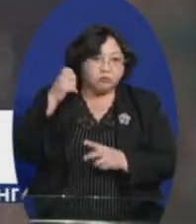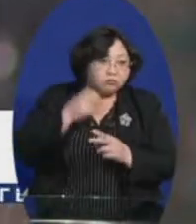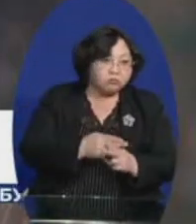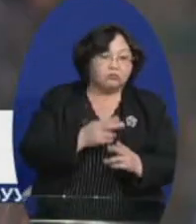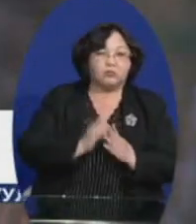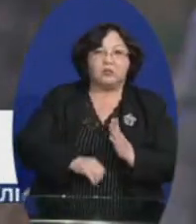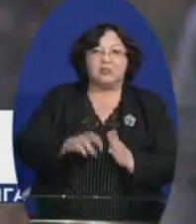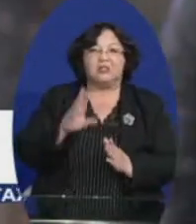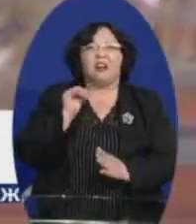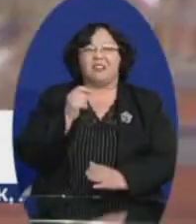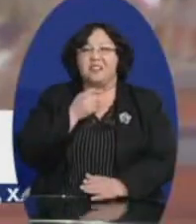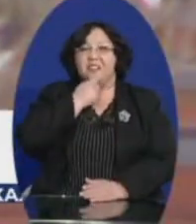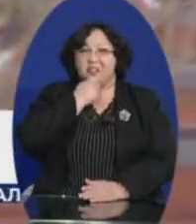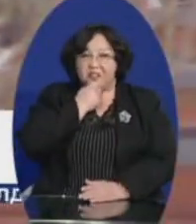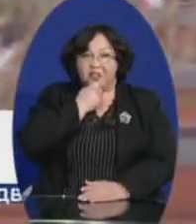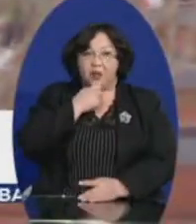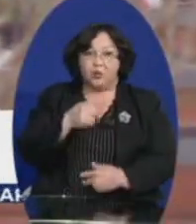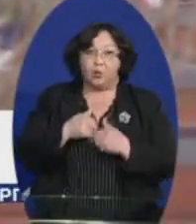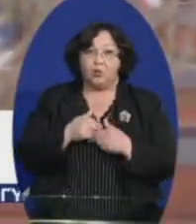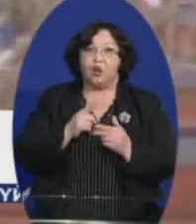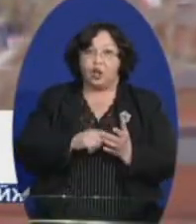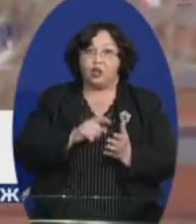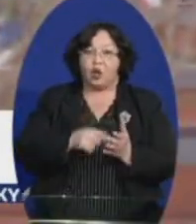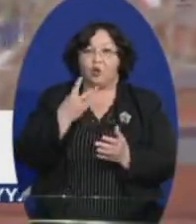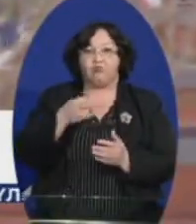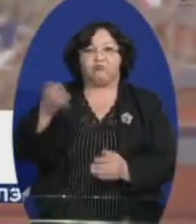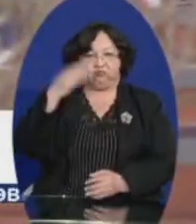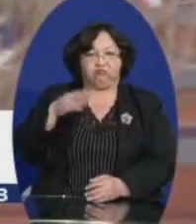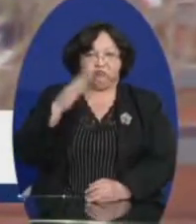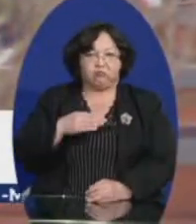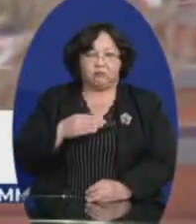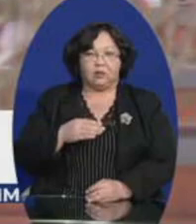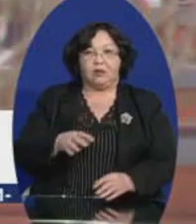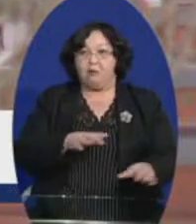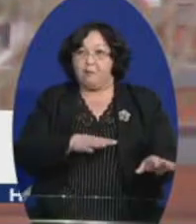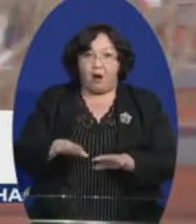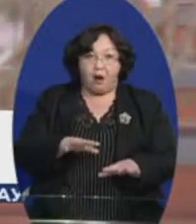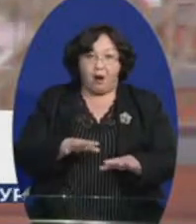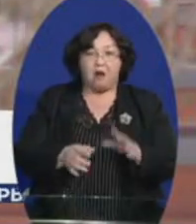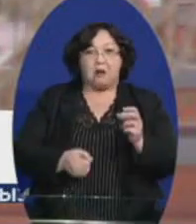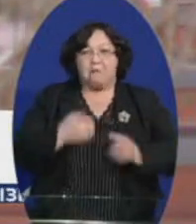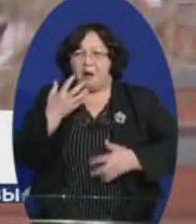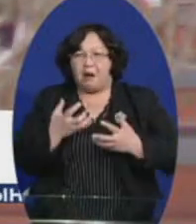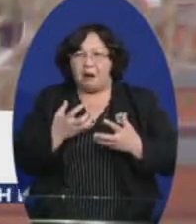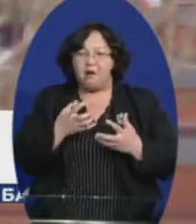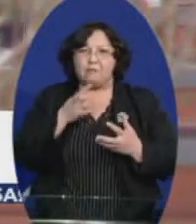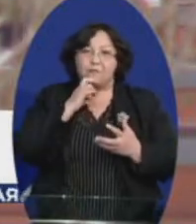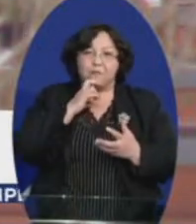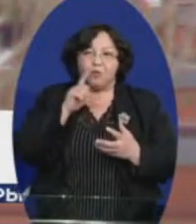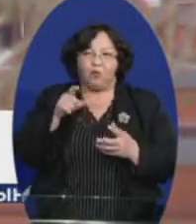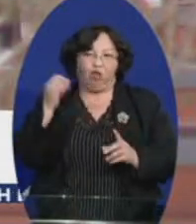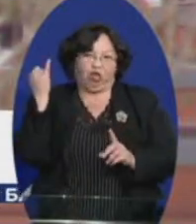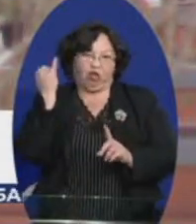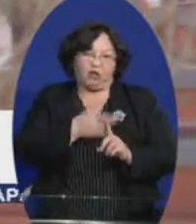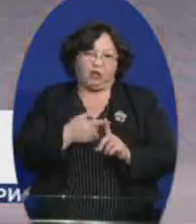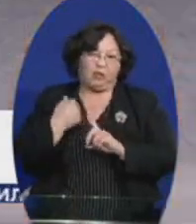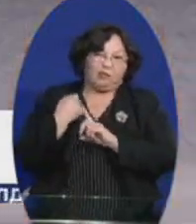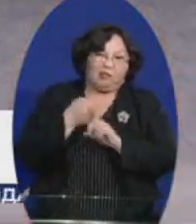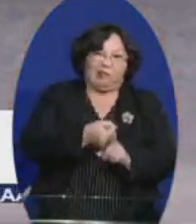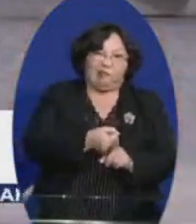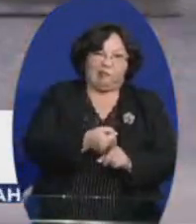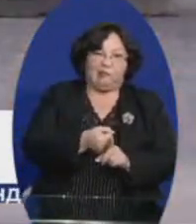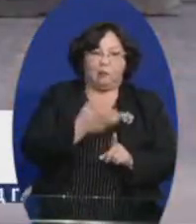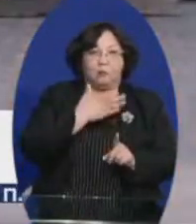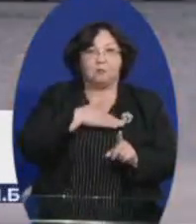вэ? Хүүхдүүд шүглийг тосломж хэрэгтэй болсон үедээ гал усны аюул газар хөдлөлтийн үед хин нэгэн чамд муугар хандсан дарамтлсан биеийн